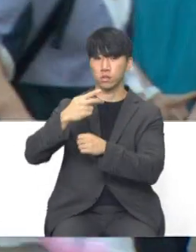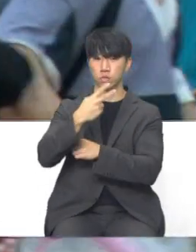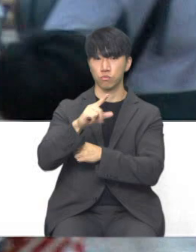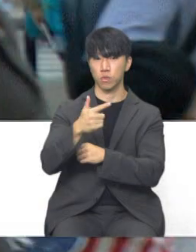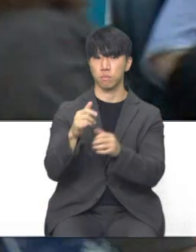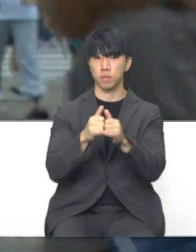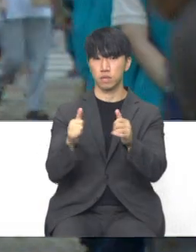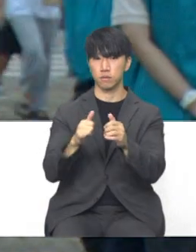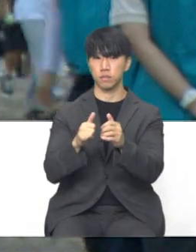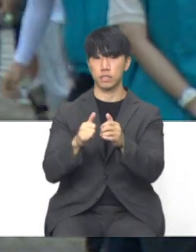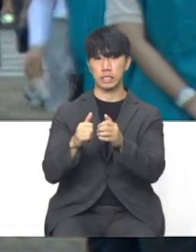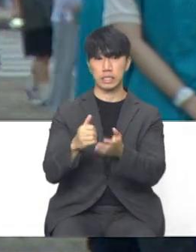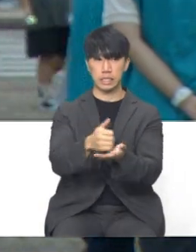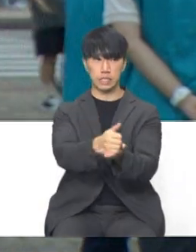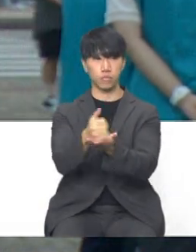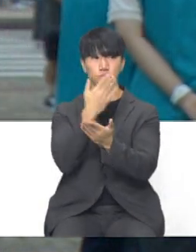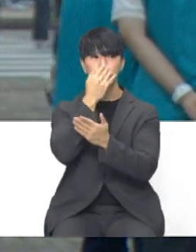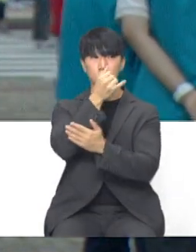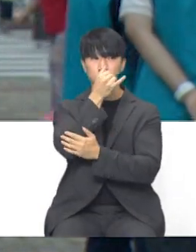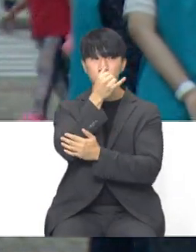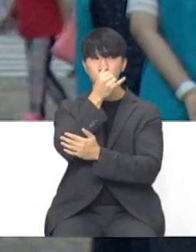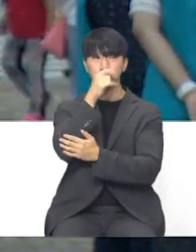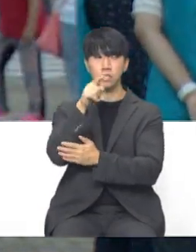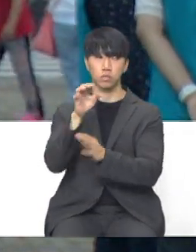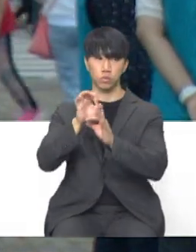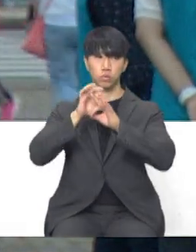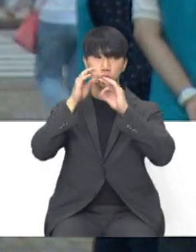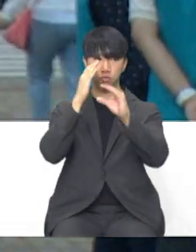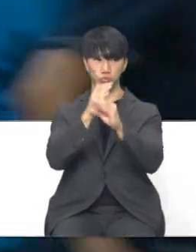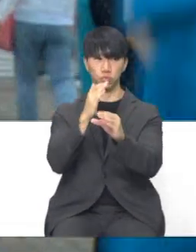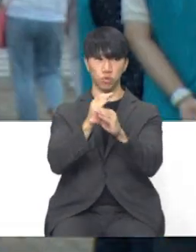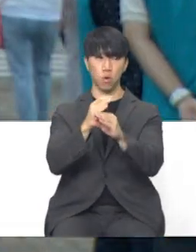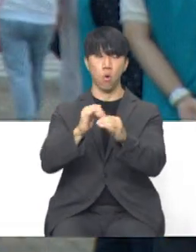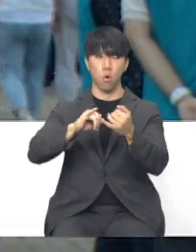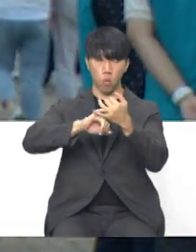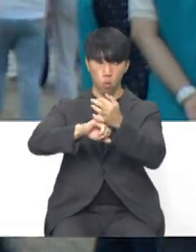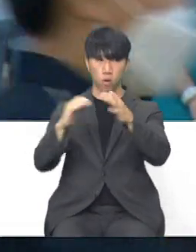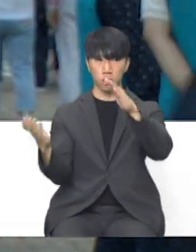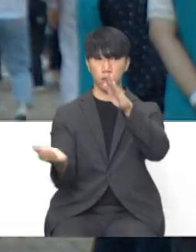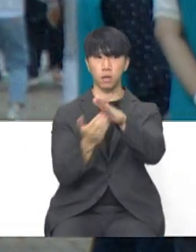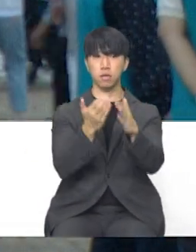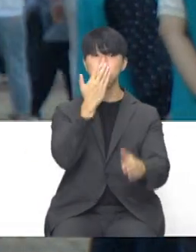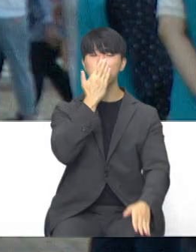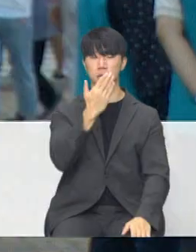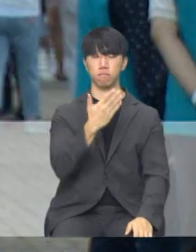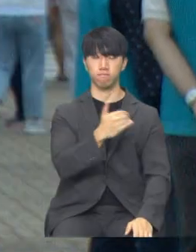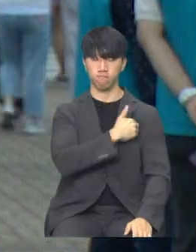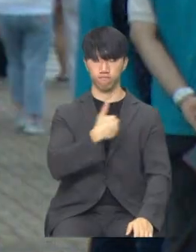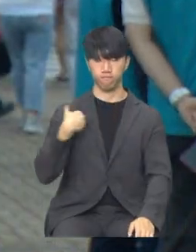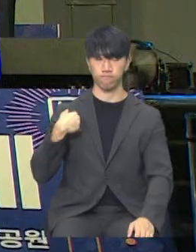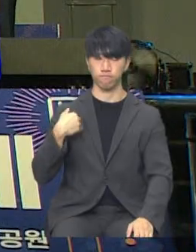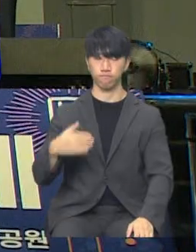힐링의 장소로 거듭 태어나자 그렇게 자정 노력을 하고 있으니까 반드시 그렇게 될 거라고 저는 자신하고 있습니다.